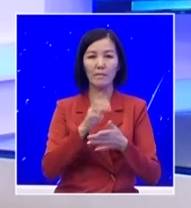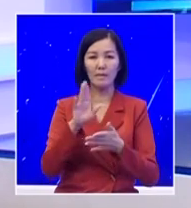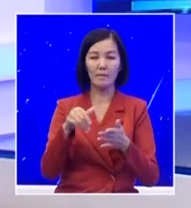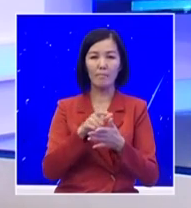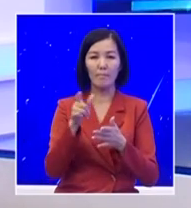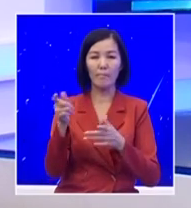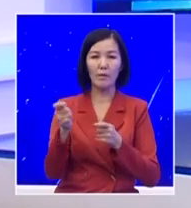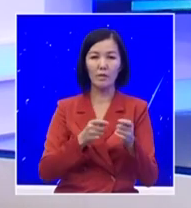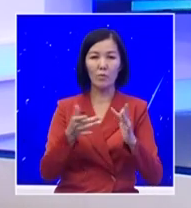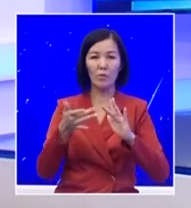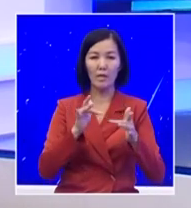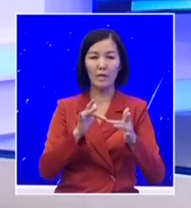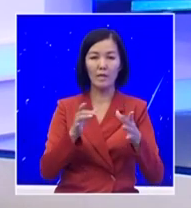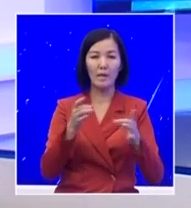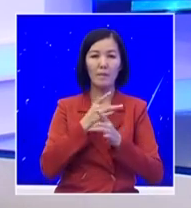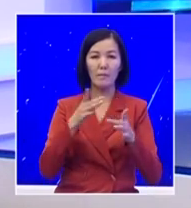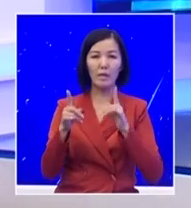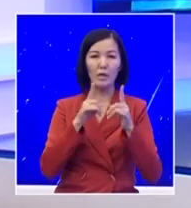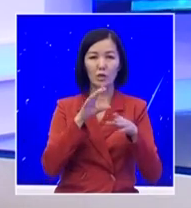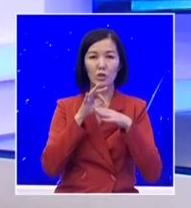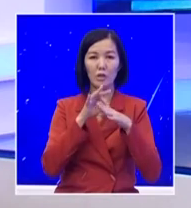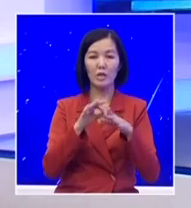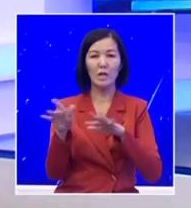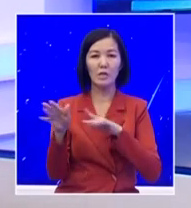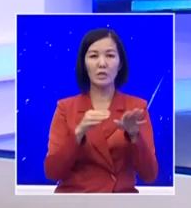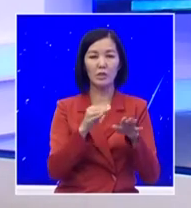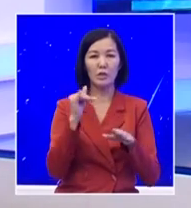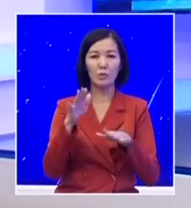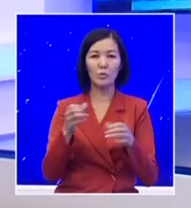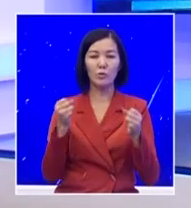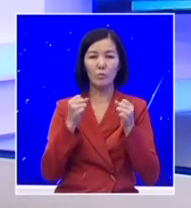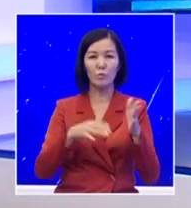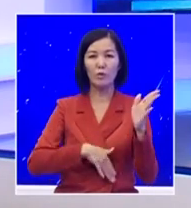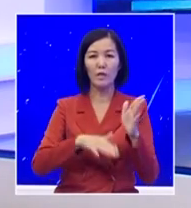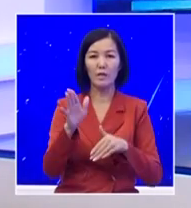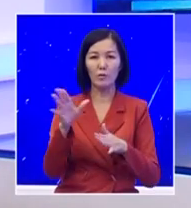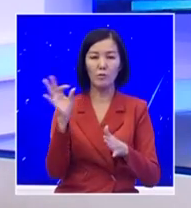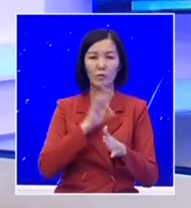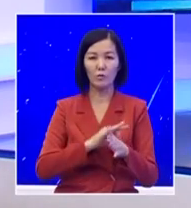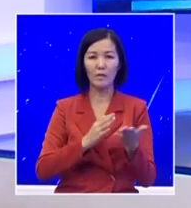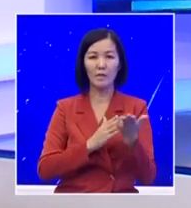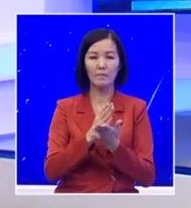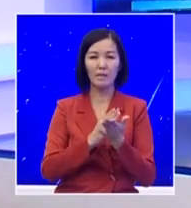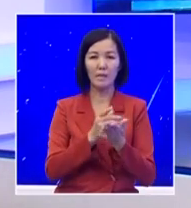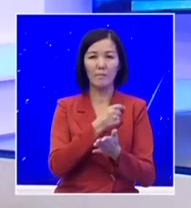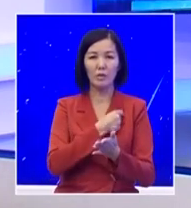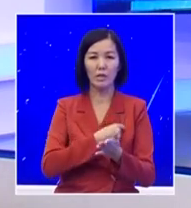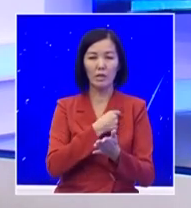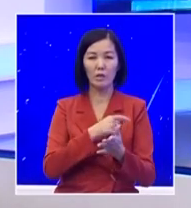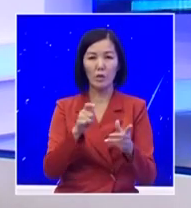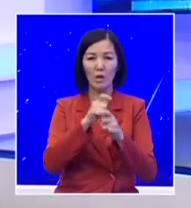басшылығы онлайн режимде мерекелік шыйын өткізді. Шара барысында Жетісу өңірінің спорт саласына өзіндік үлес қосқан қызметкерлер